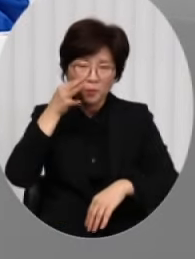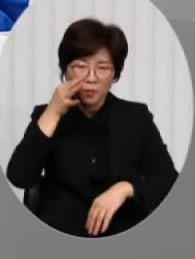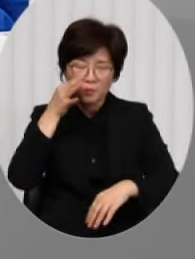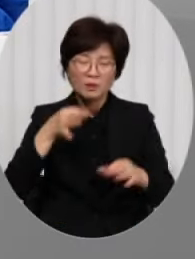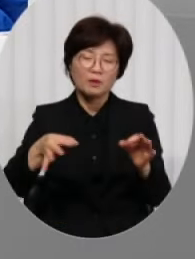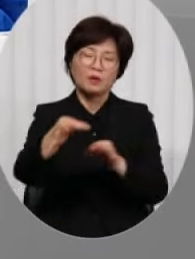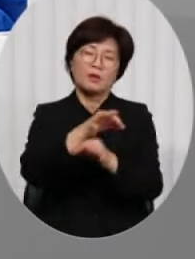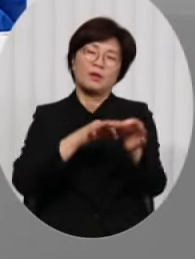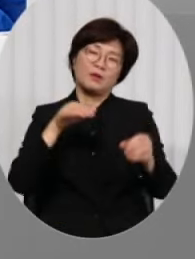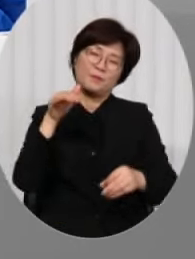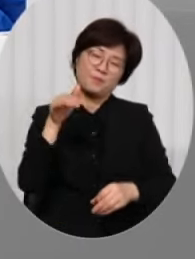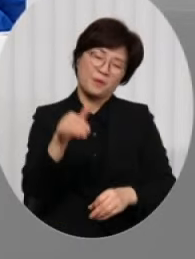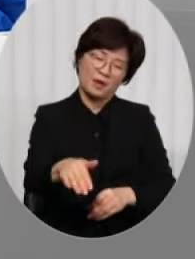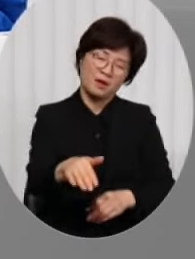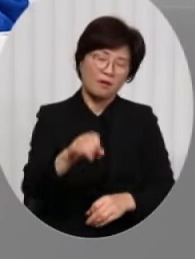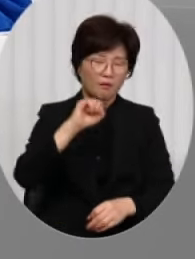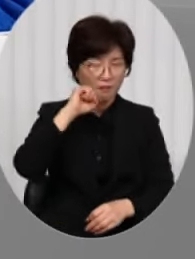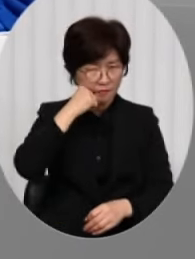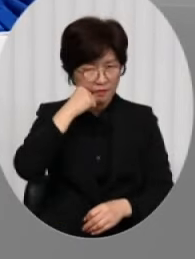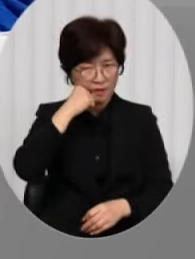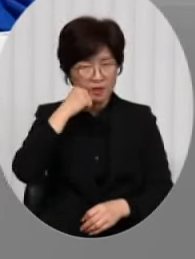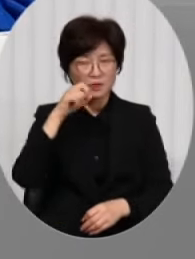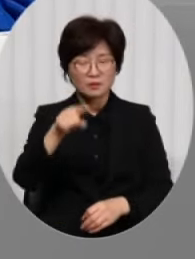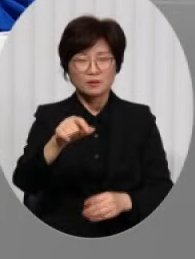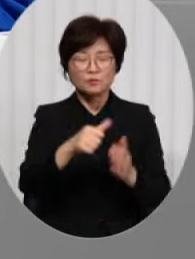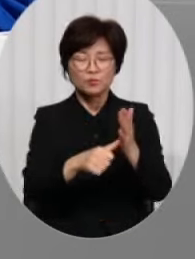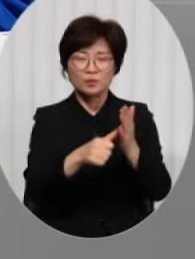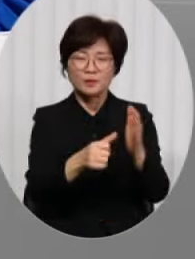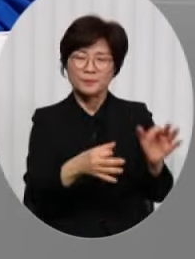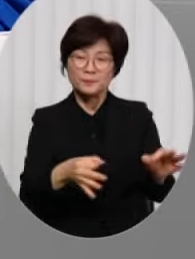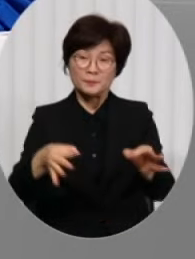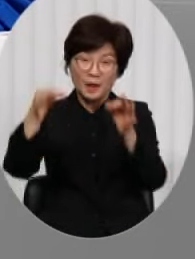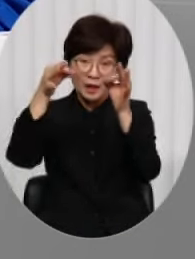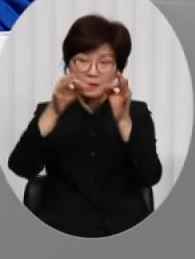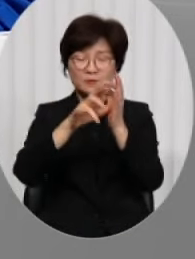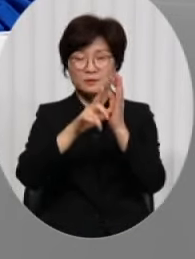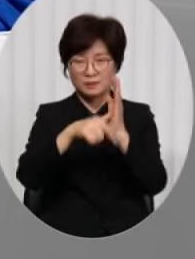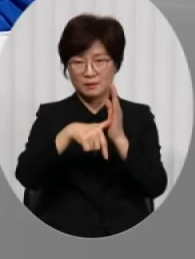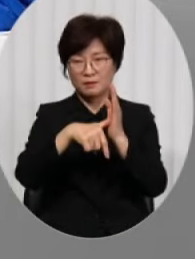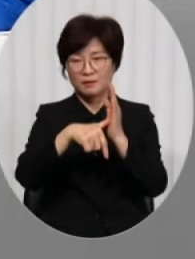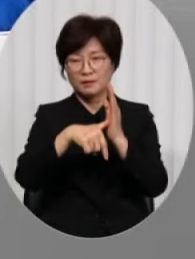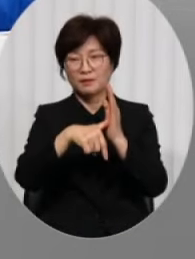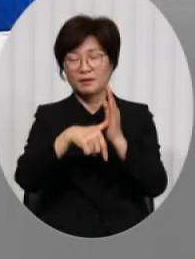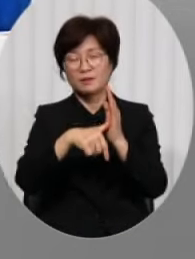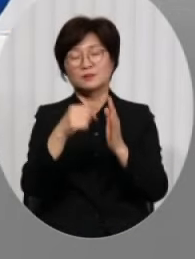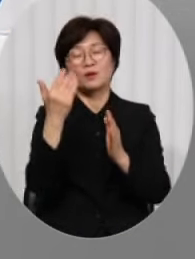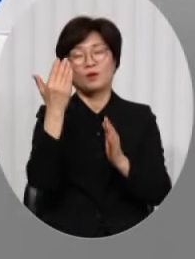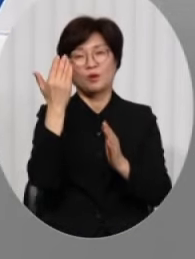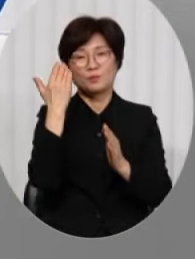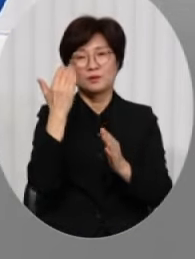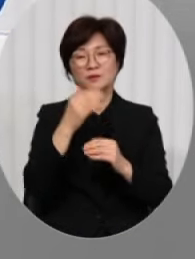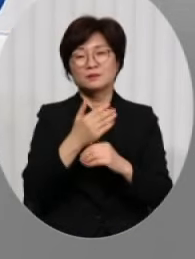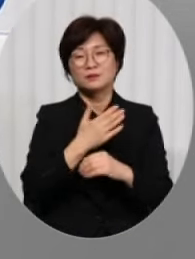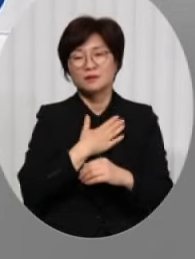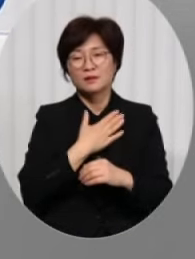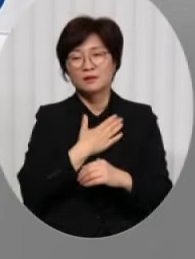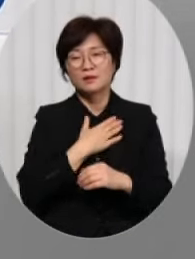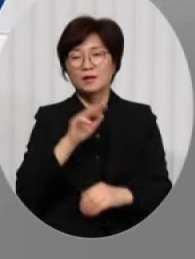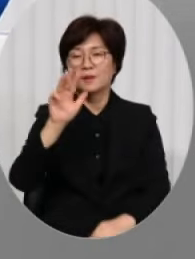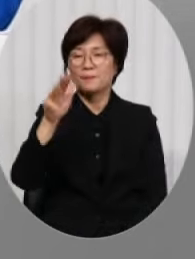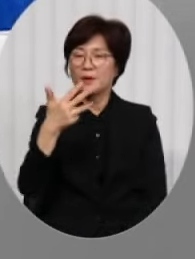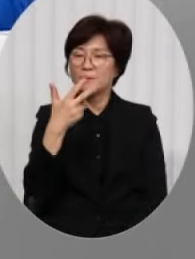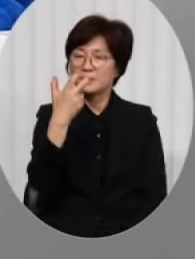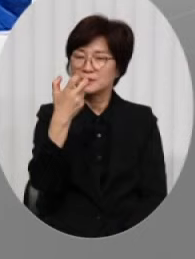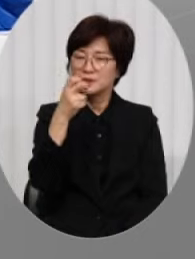않습니까? 그런데 이 고물가 상황에서, 저는 지난번에 제가